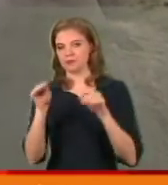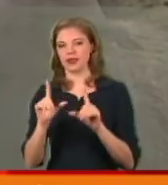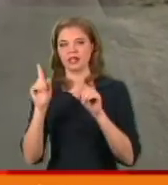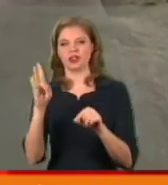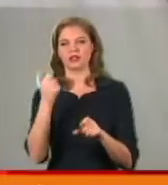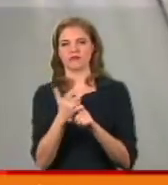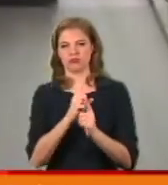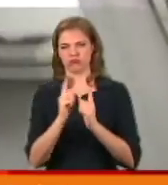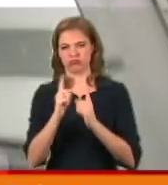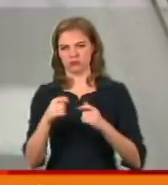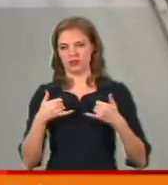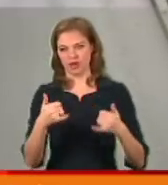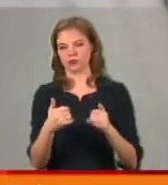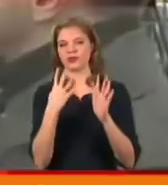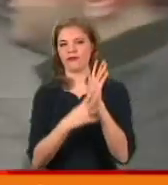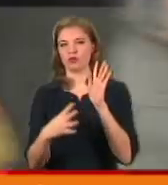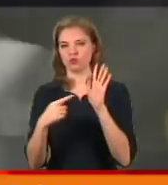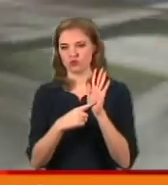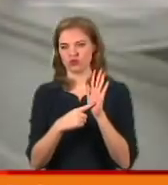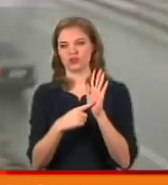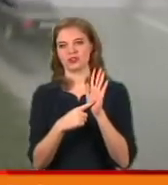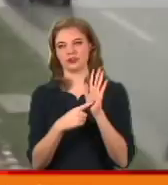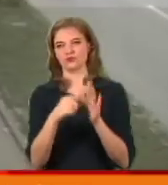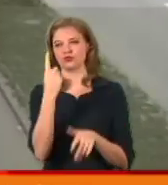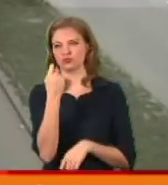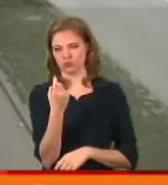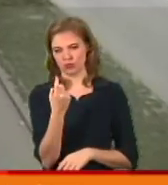на жвавішу трасу. О, 96,